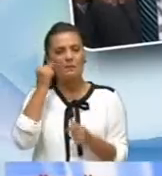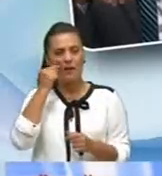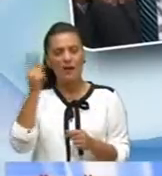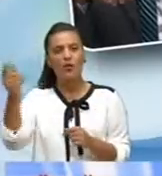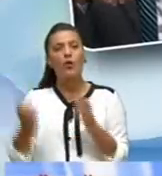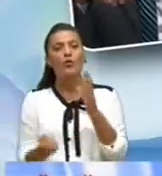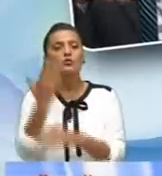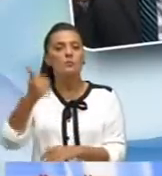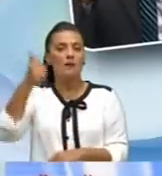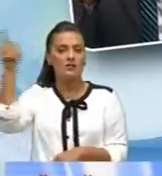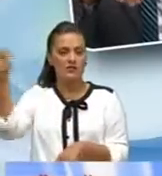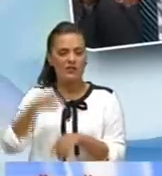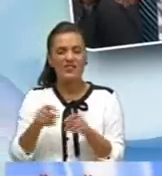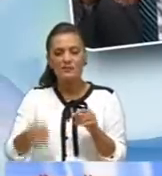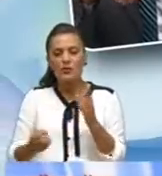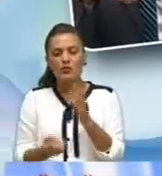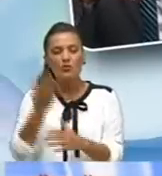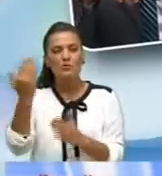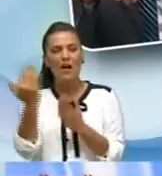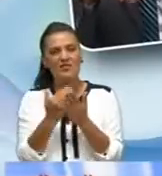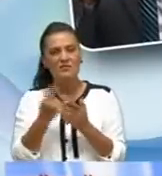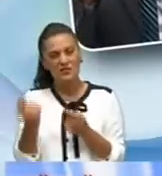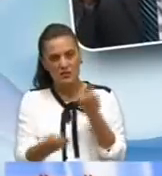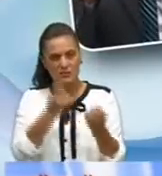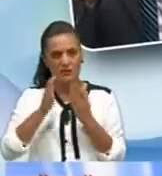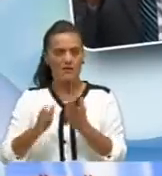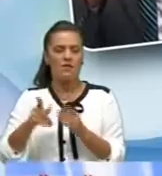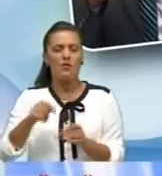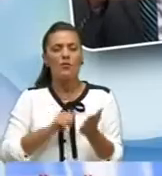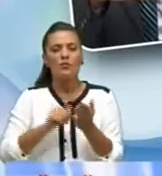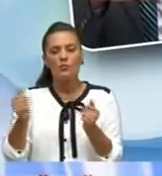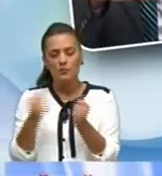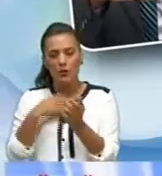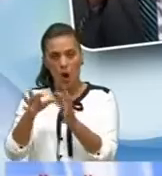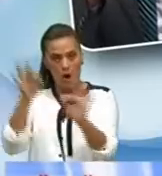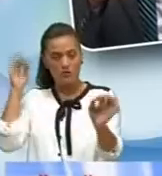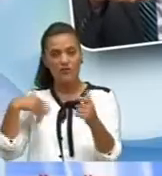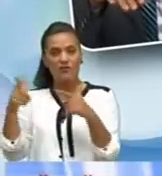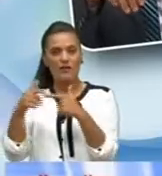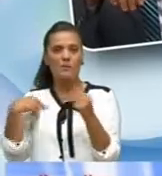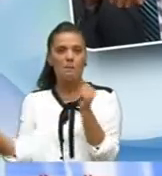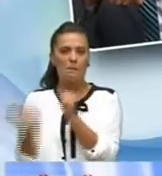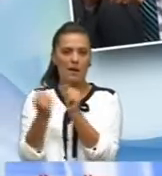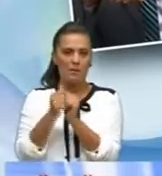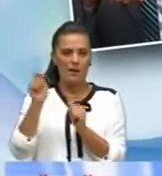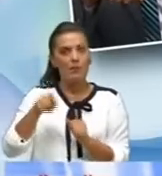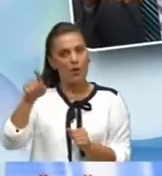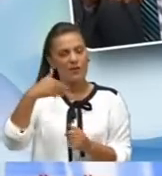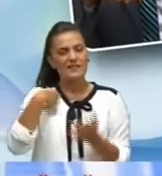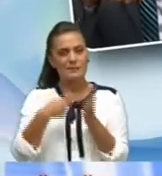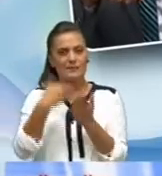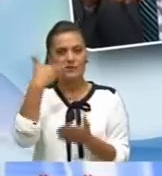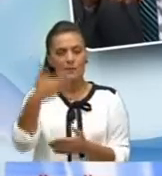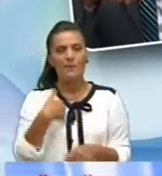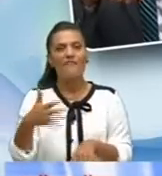Kurucu başkan olarak şu anda kurulma aşamasında, hı hı, Türk Okçuluk Federasyonu ile beraber yaptık. Şu, onları zikredelim. Hı